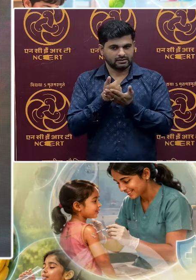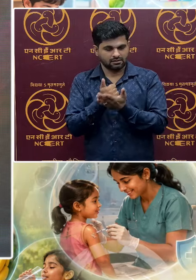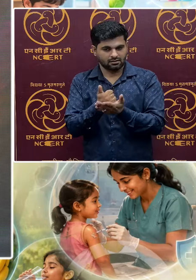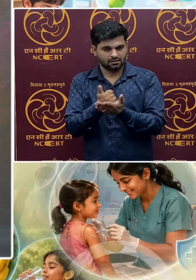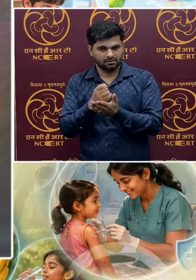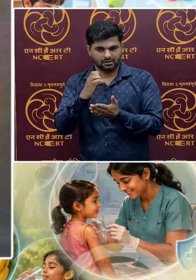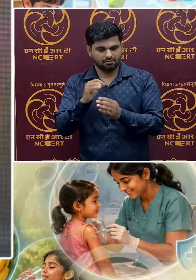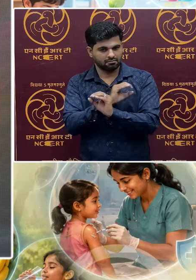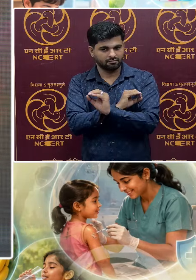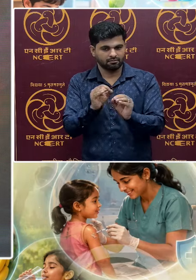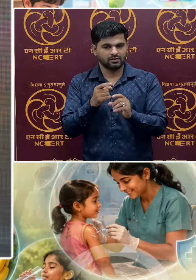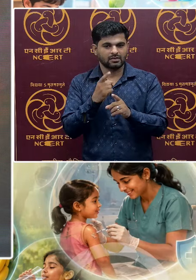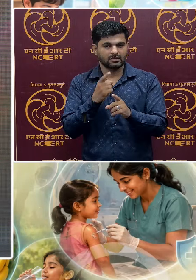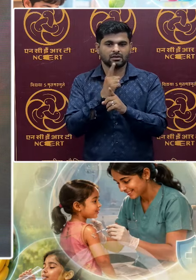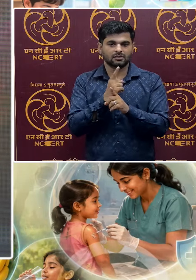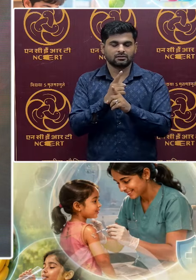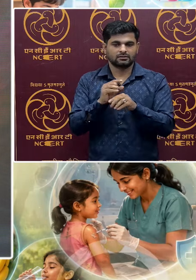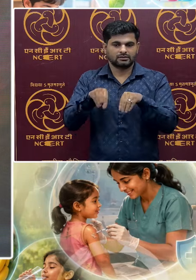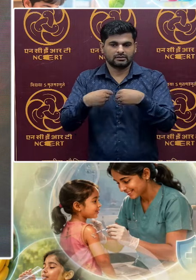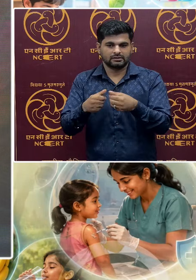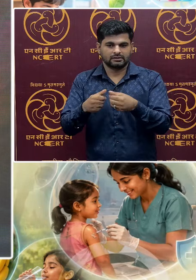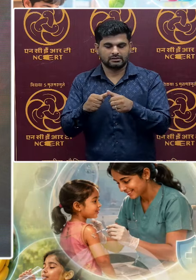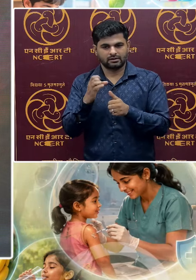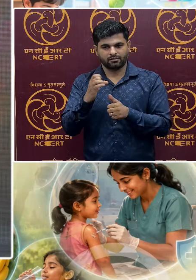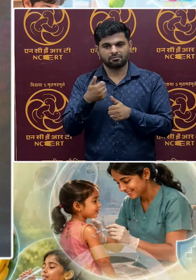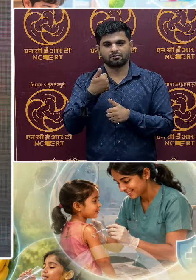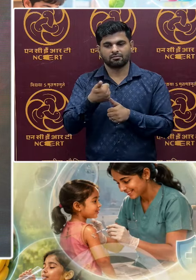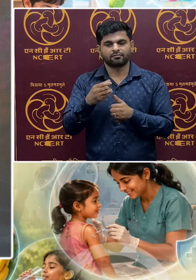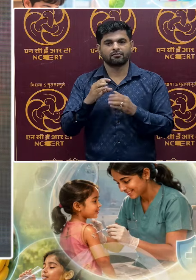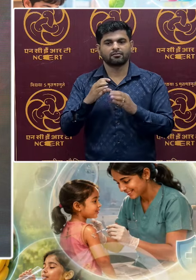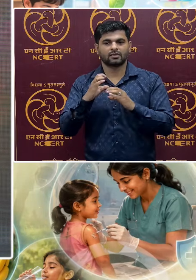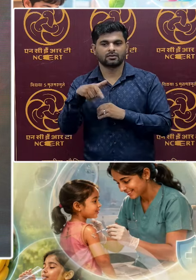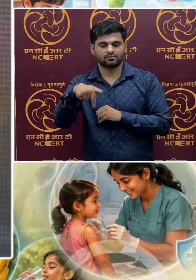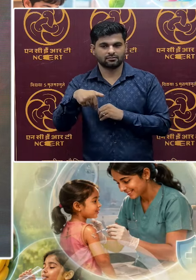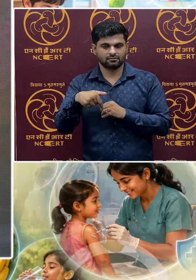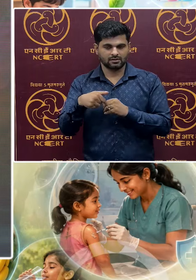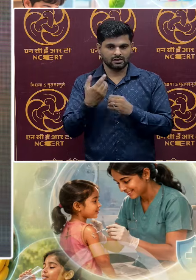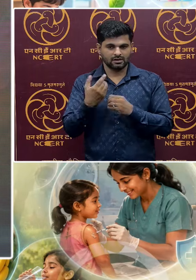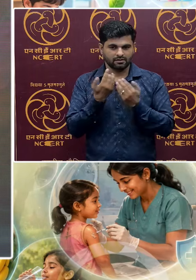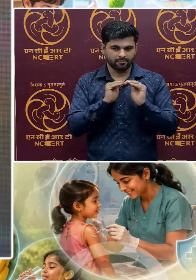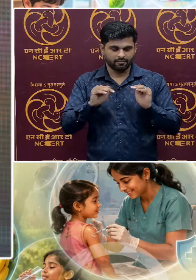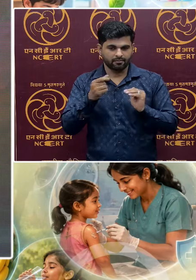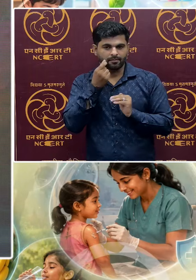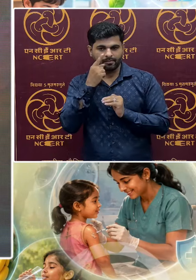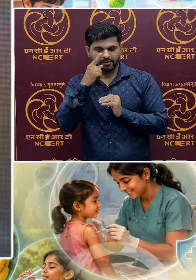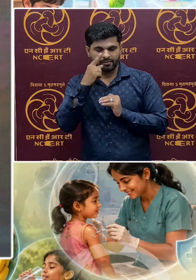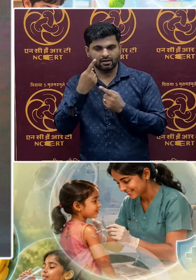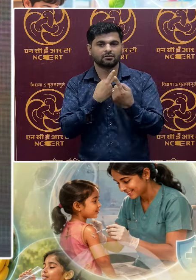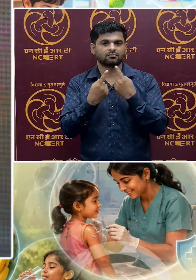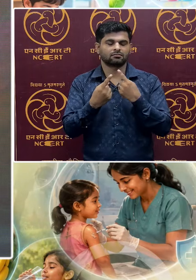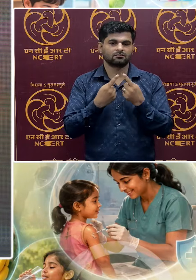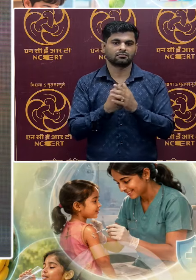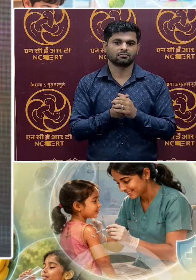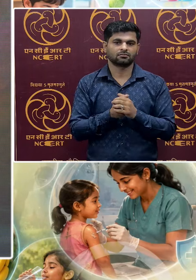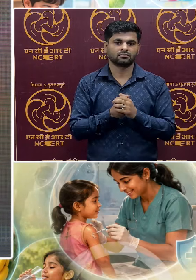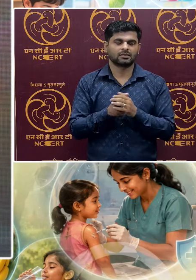काउंसलर नहीं है तो आई थिंक टीचर्स कैन देमसेल्व्स बी वेरी गुड काउंसलर्स. समटाइम्स बच्चे अपने पेरेंट्स से नहीं बात कर पाते हैं, वो किसी बात से,